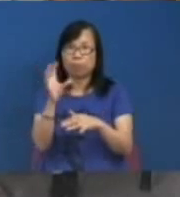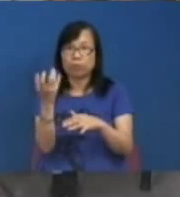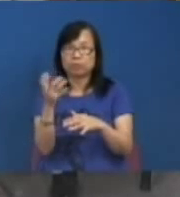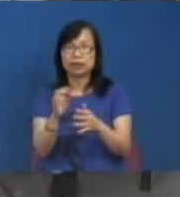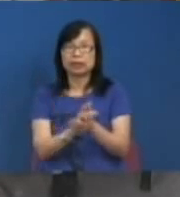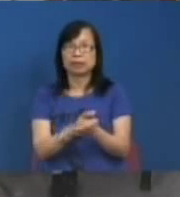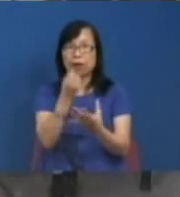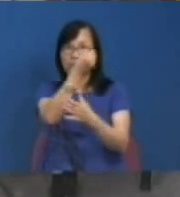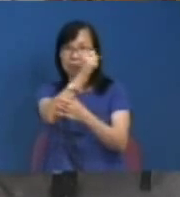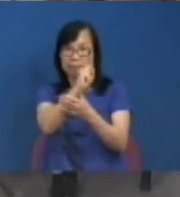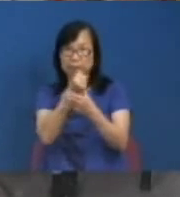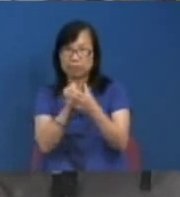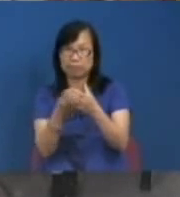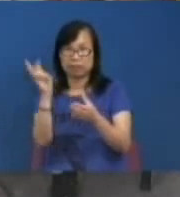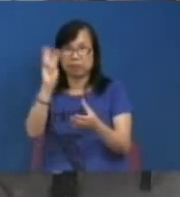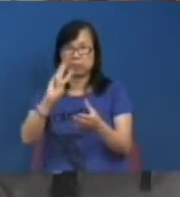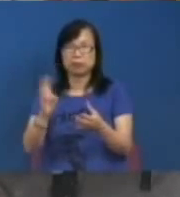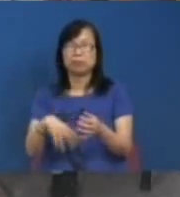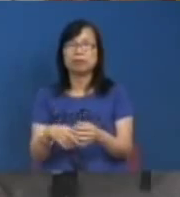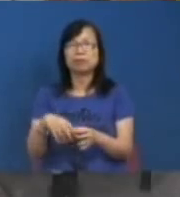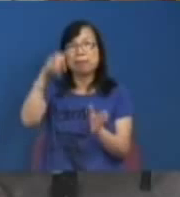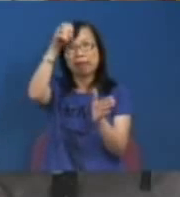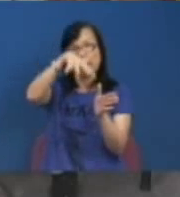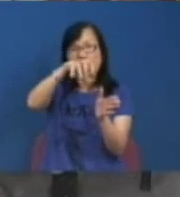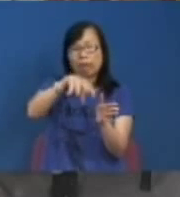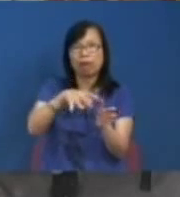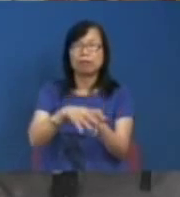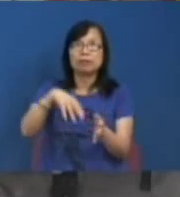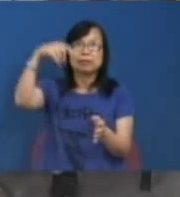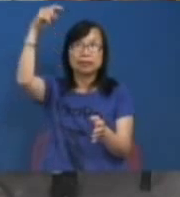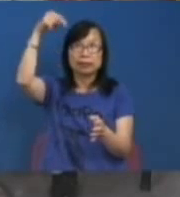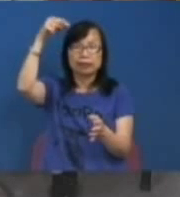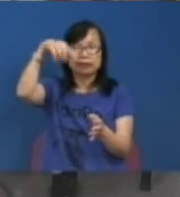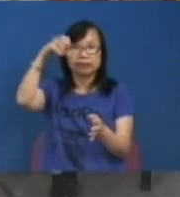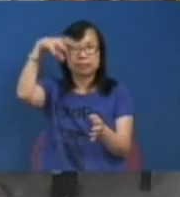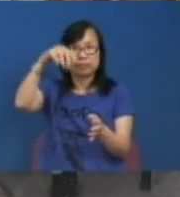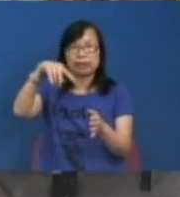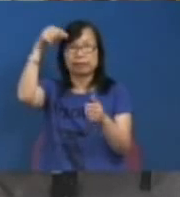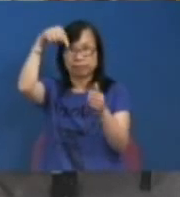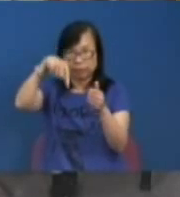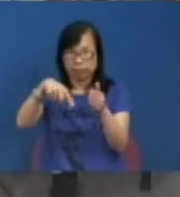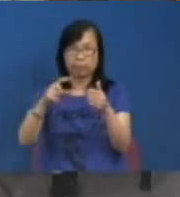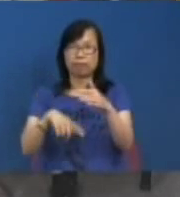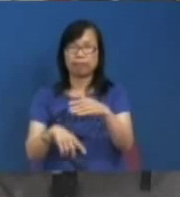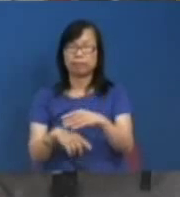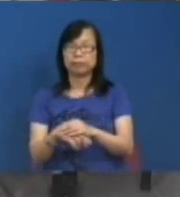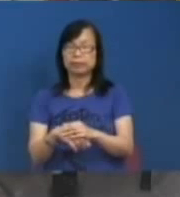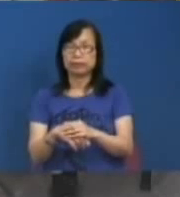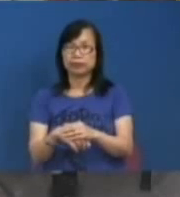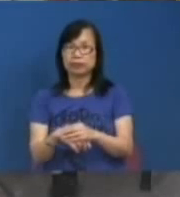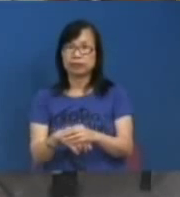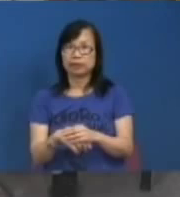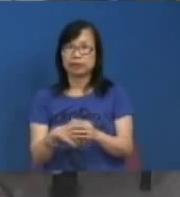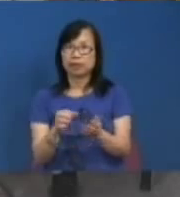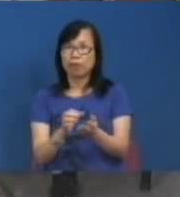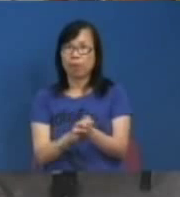即是糞渠滲漏啊，有些金黃色的水滴咗落去樓下的單位，我又